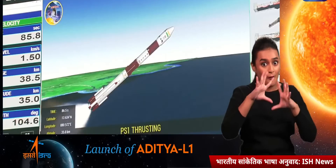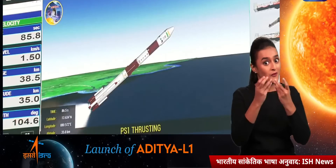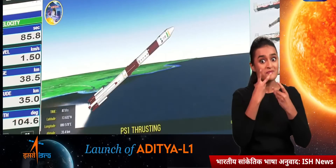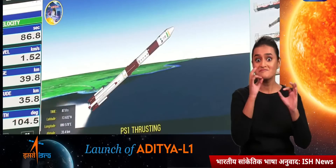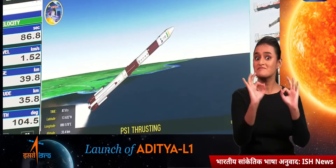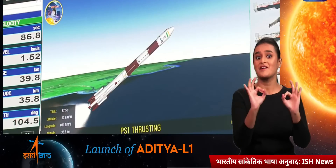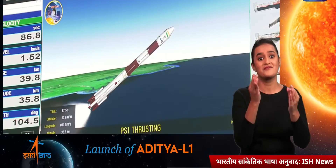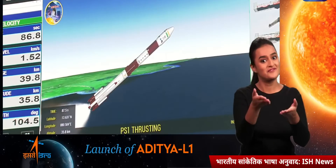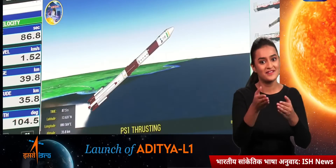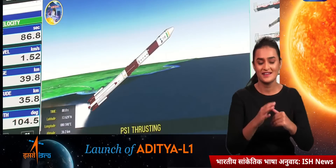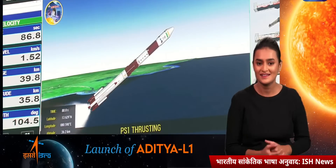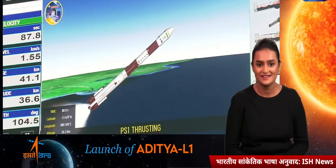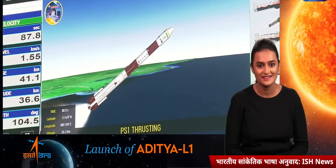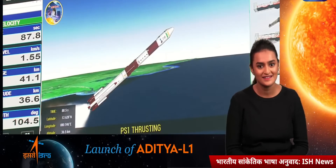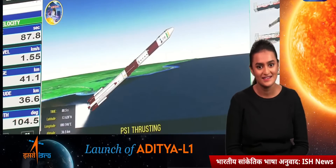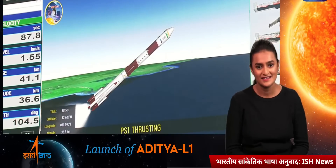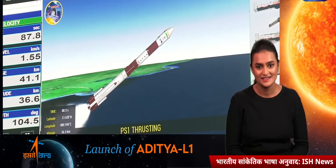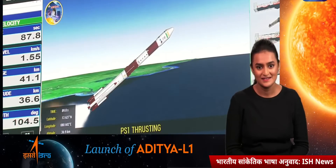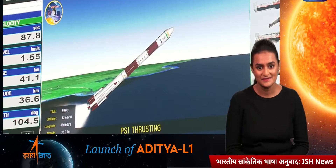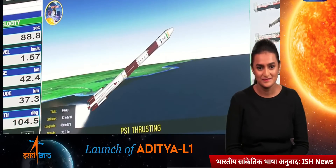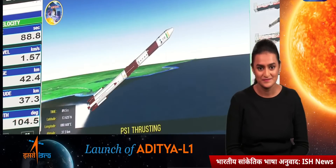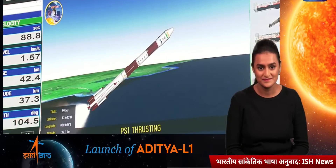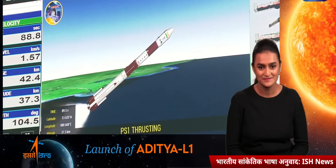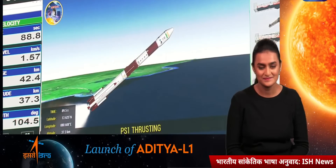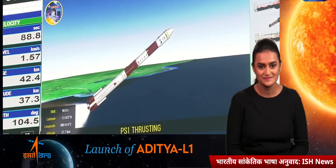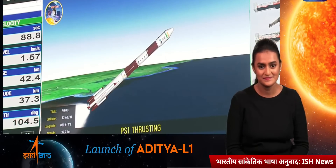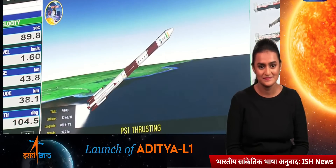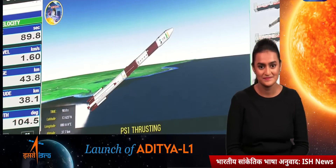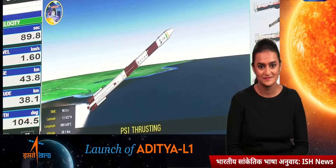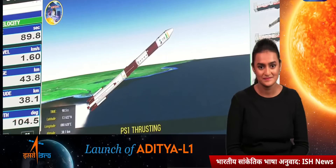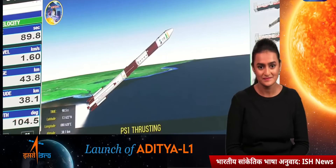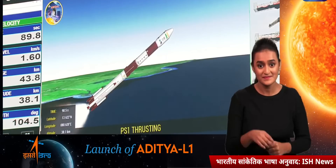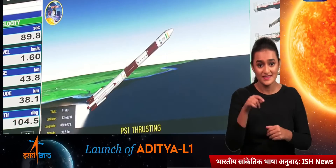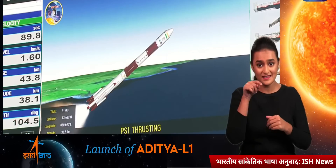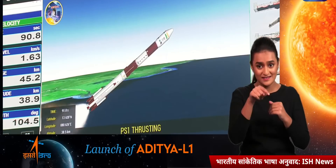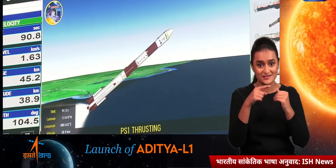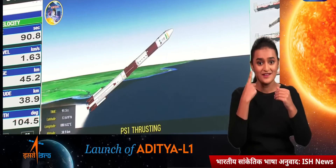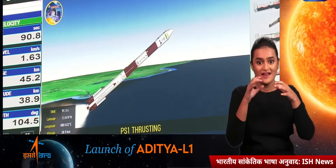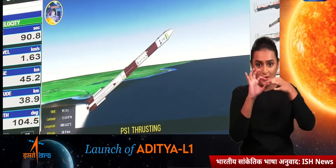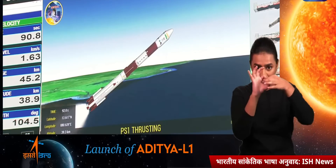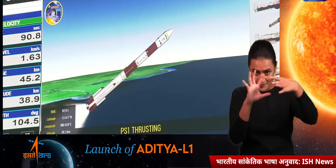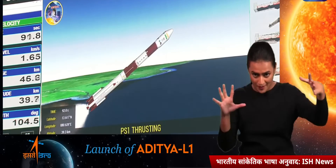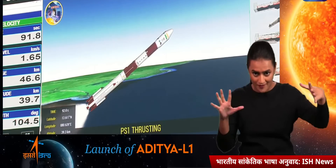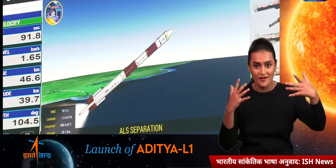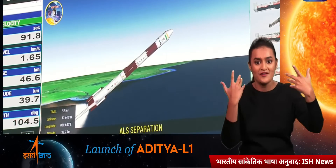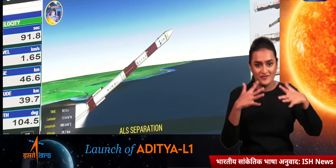इस घटनाक्रम में अगला एयर लेड स्ट्रैप ऑन को यान से पृथक कर दिया जाएगा।